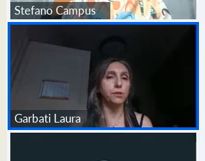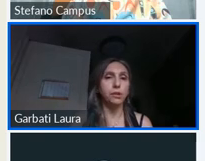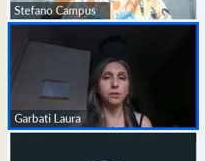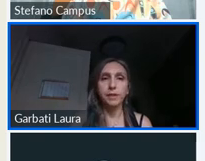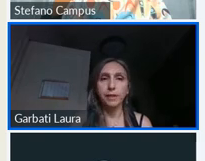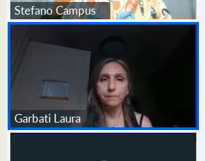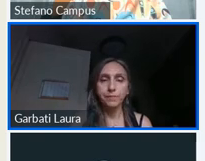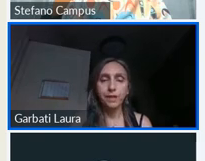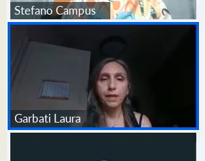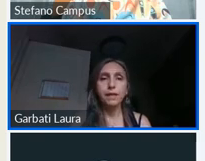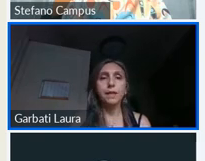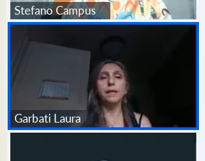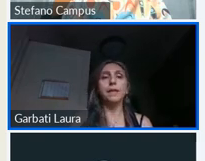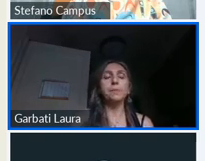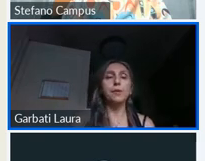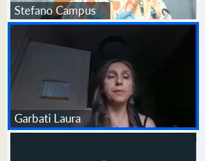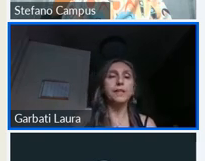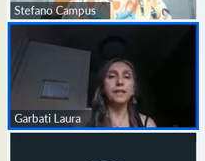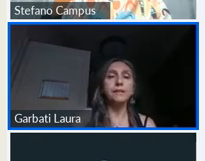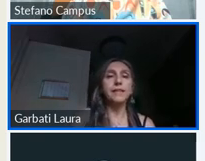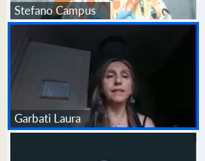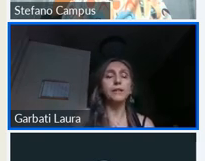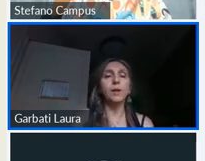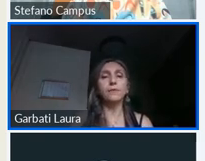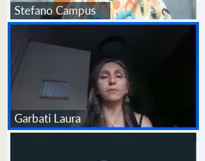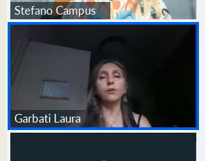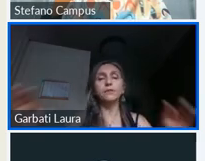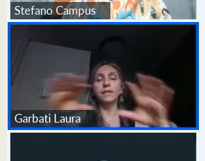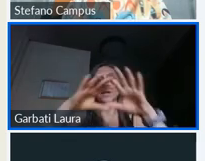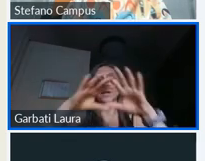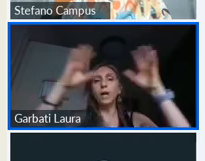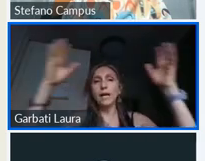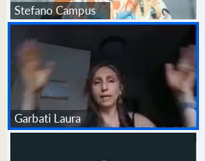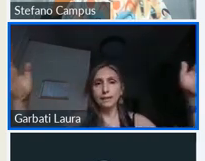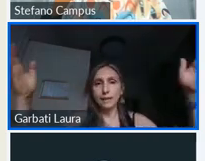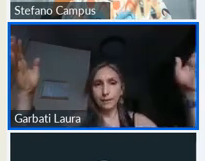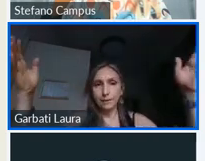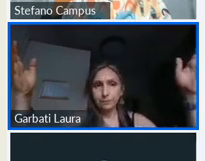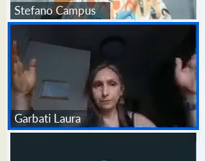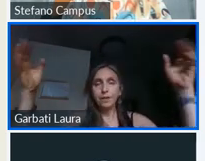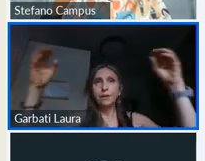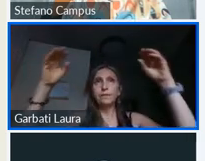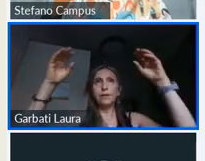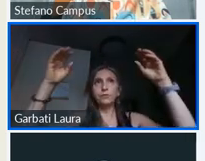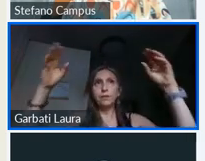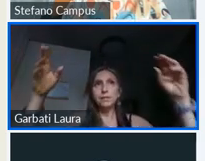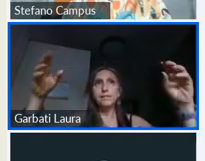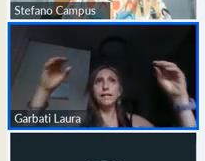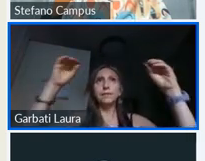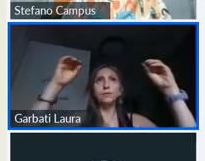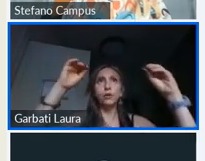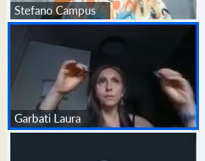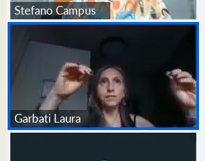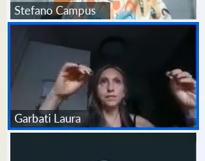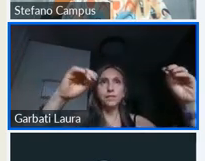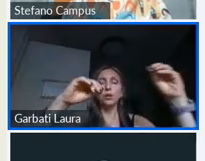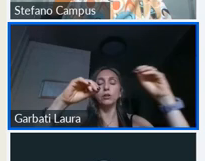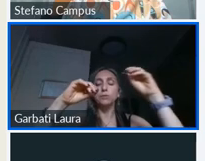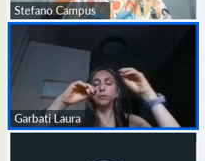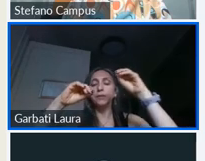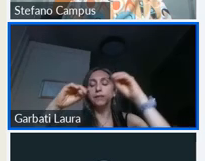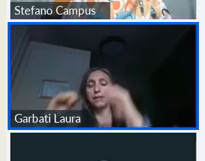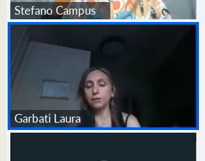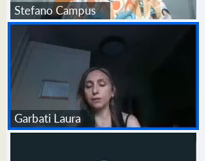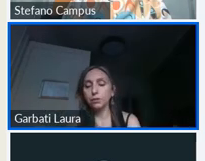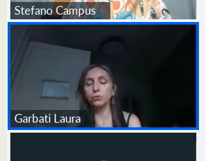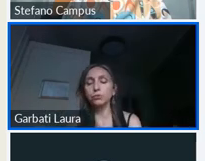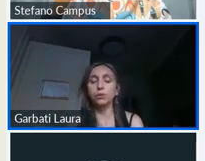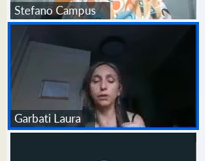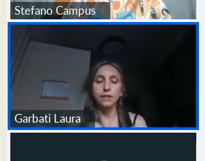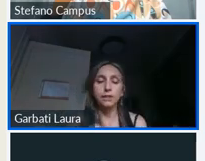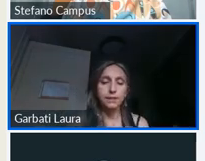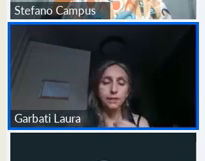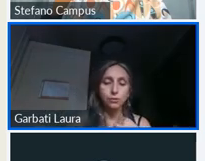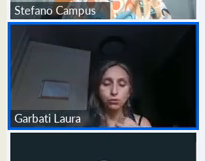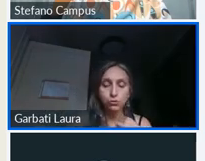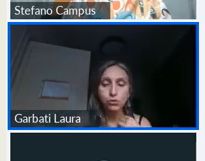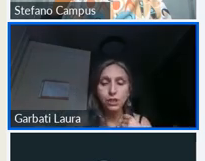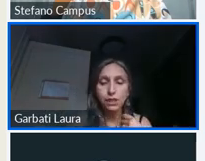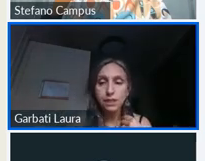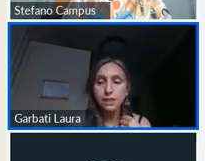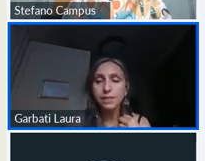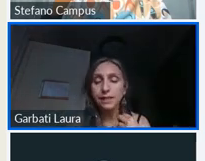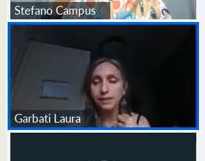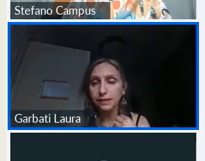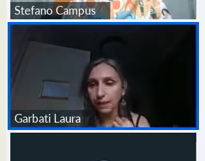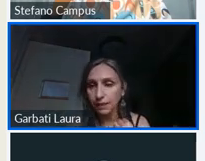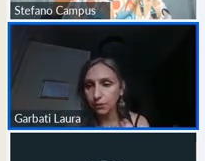proprio sinonimi. Proprietà intellettuale a volte viene utilizzato come sinonimo del diritto d'autore, dei diritti